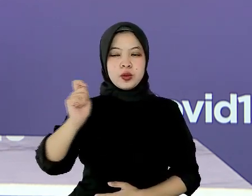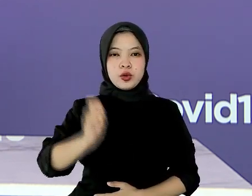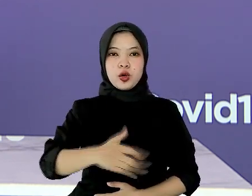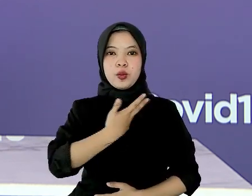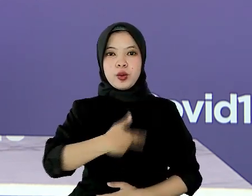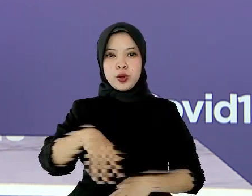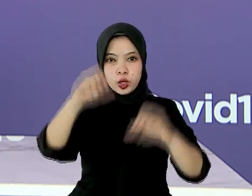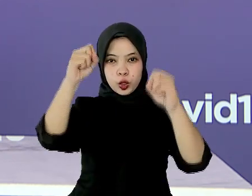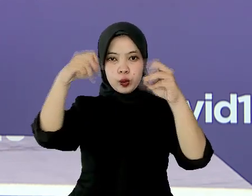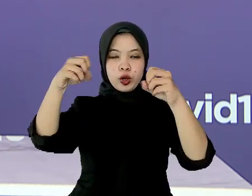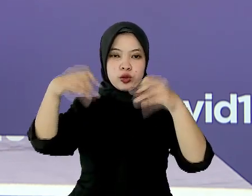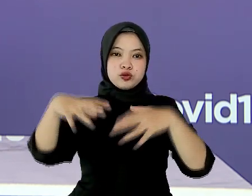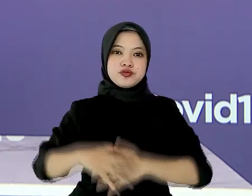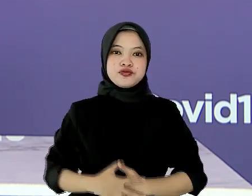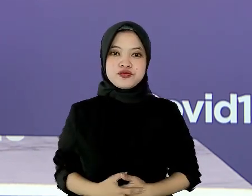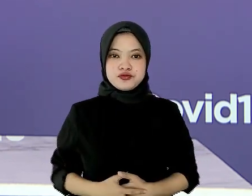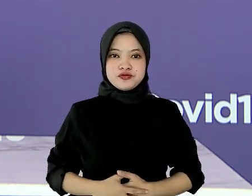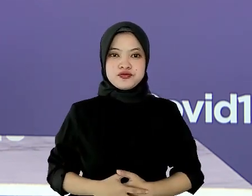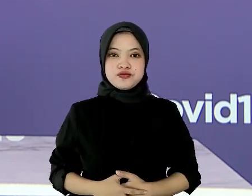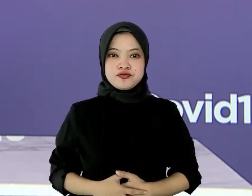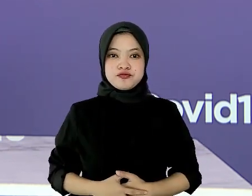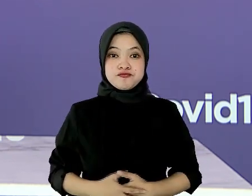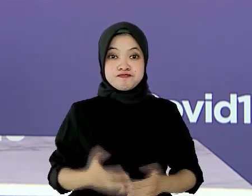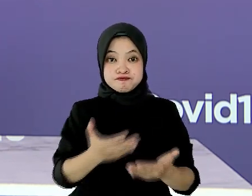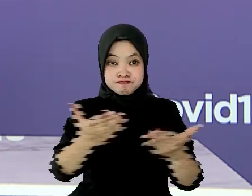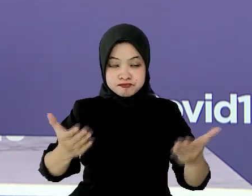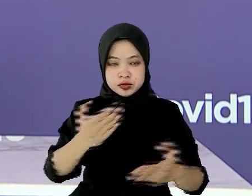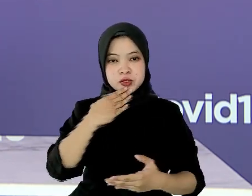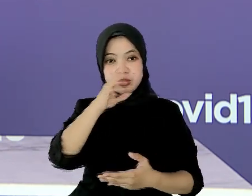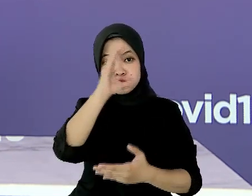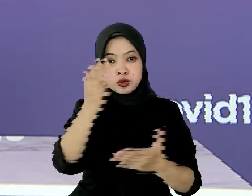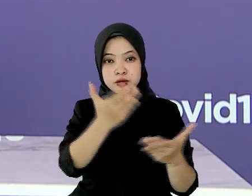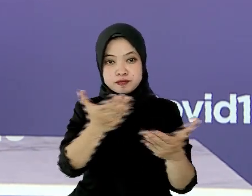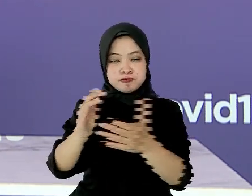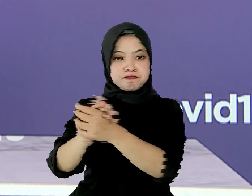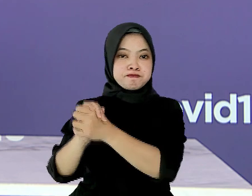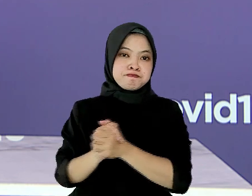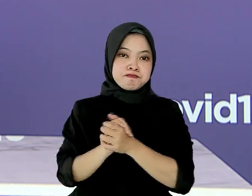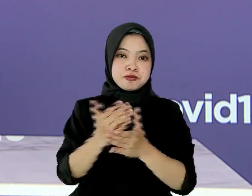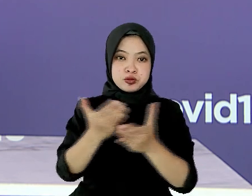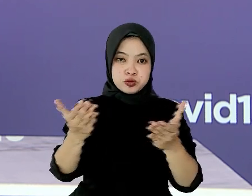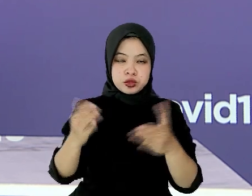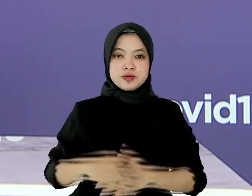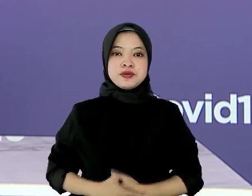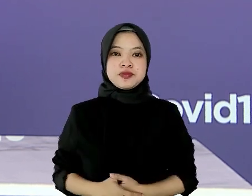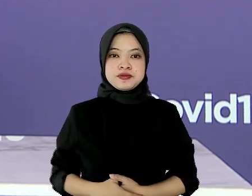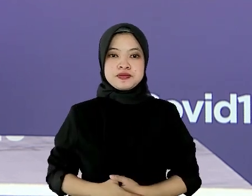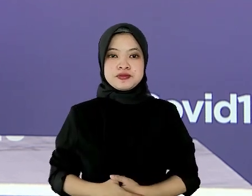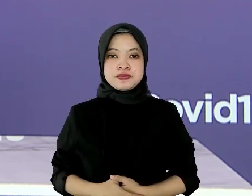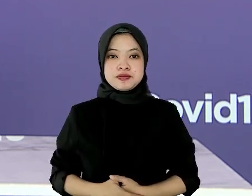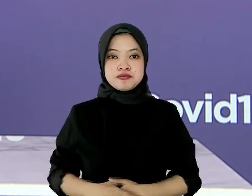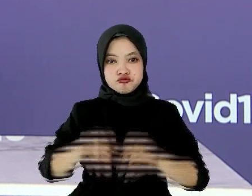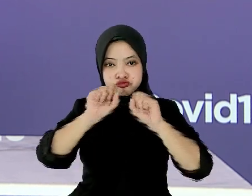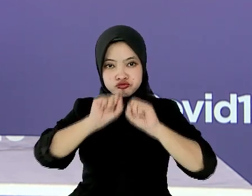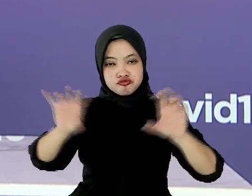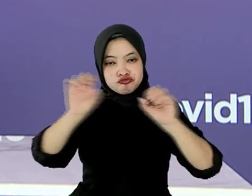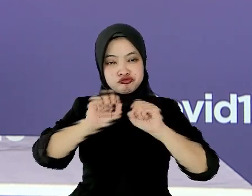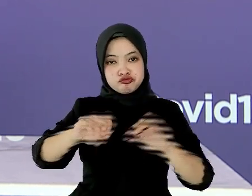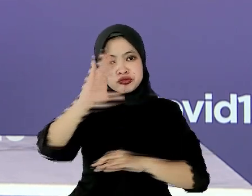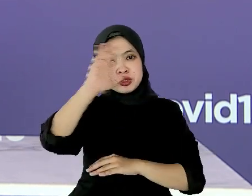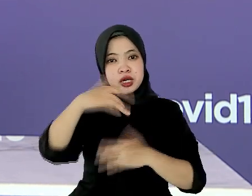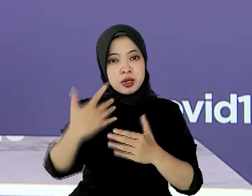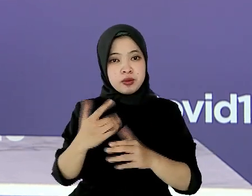Assalamualaikum warahmatullahi wabarakatuh. Selamat sore, salam sejahtera untuk kita semuanya. Hari ini saya akan